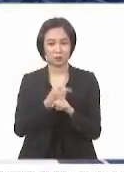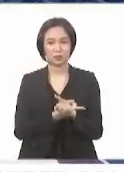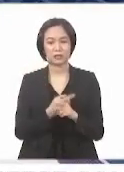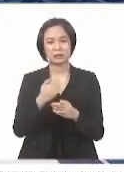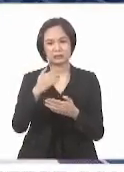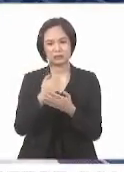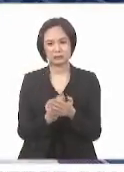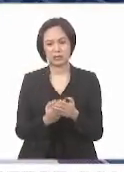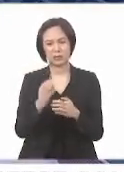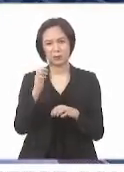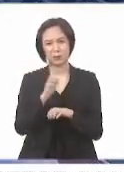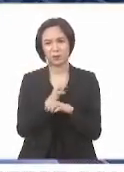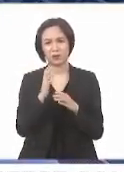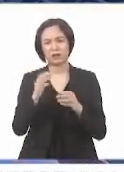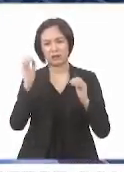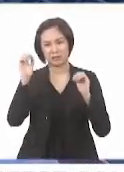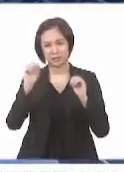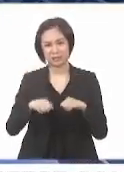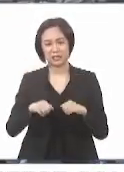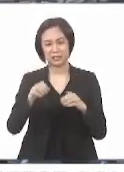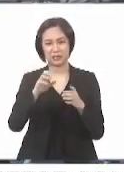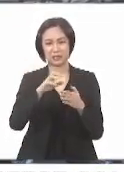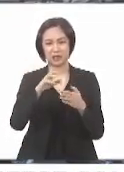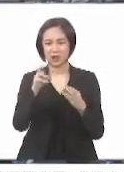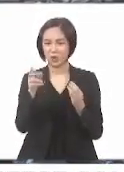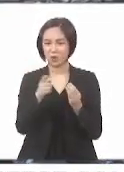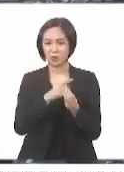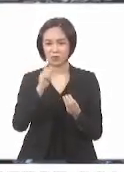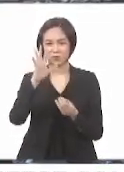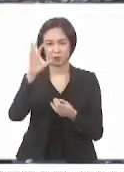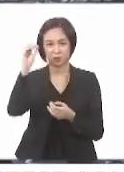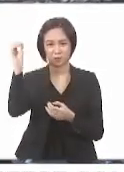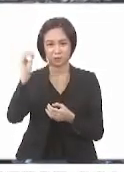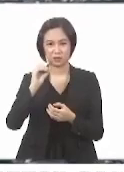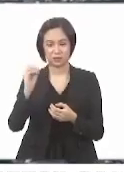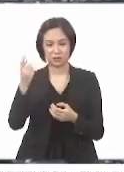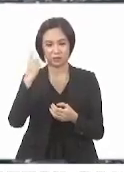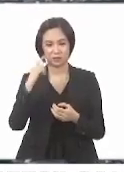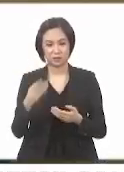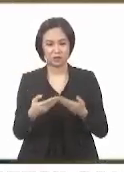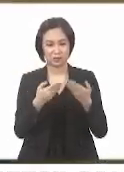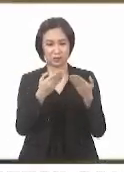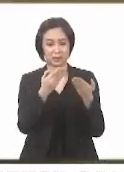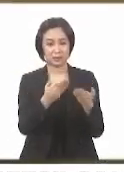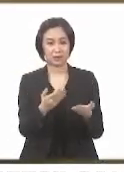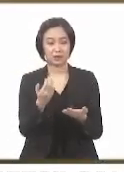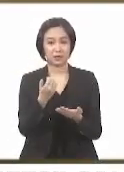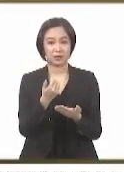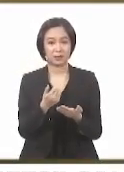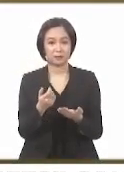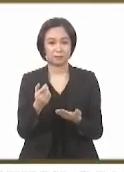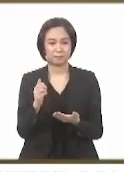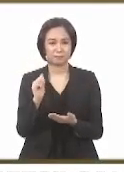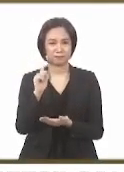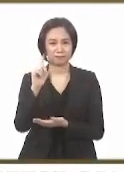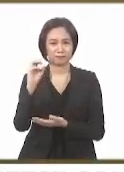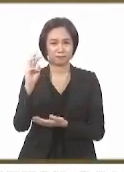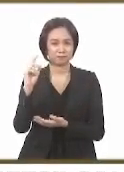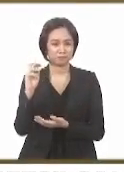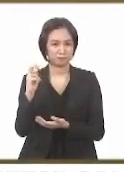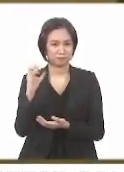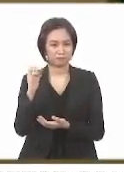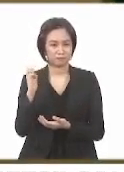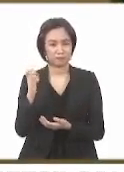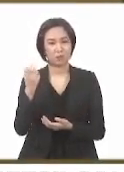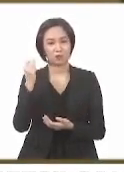ng 50% ang kanilang income tax para sa ibinibigay na allowance sa mga empleyado. Sa ganitong paraan daw, tataas ang take-home